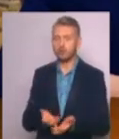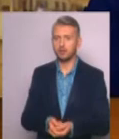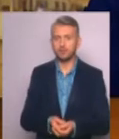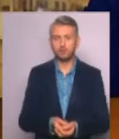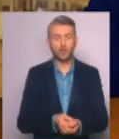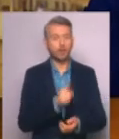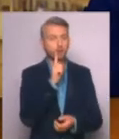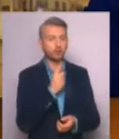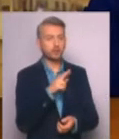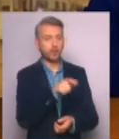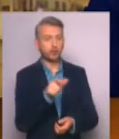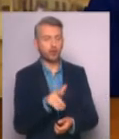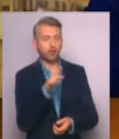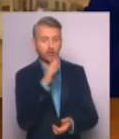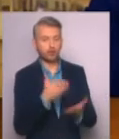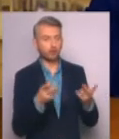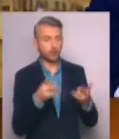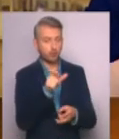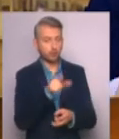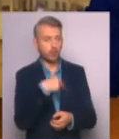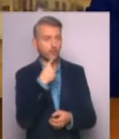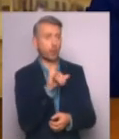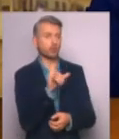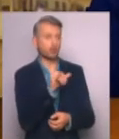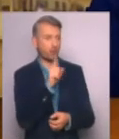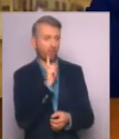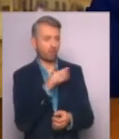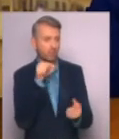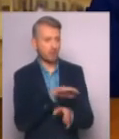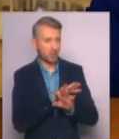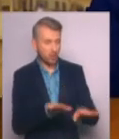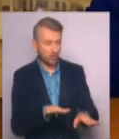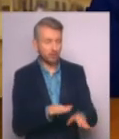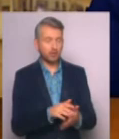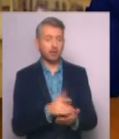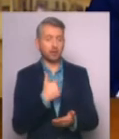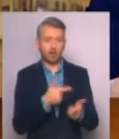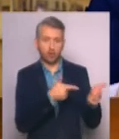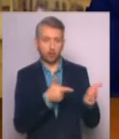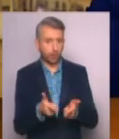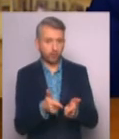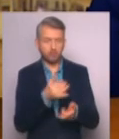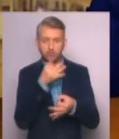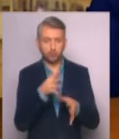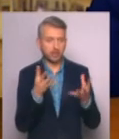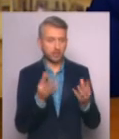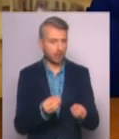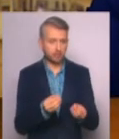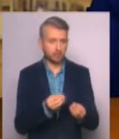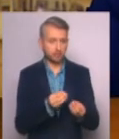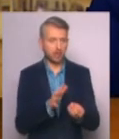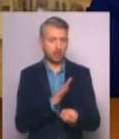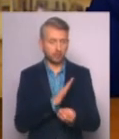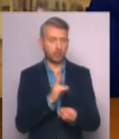прийти? Зручний для людей час за потреби. Якщо людина говорить, що субота – це не зовсім робочий час для людини, я готовий любий день бути